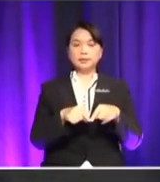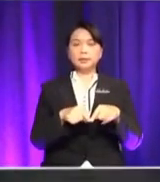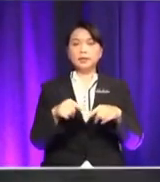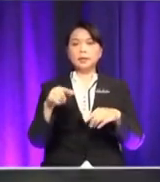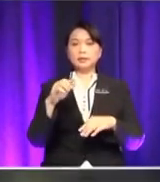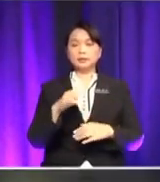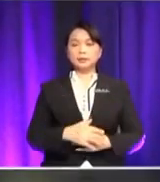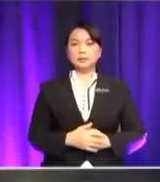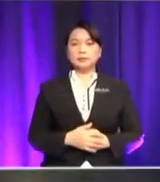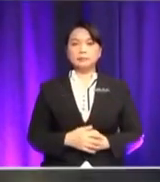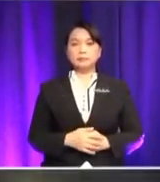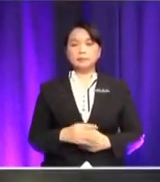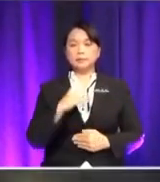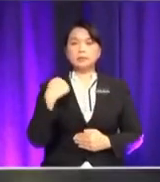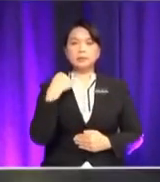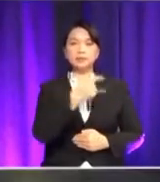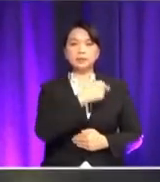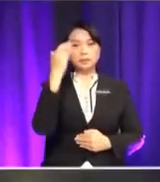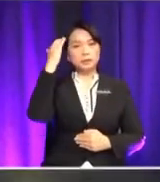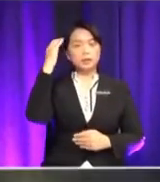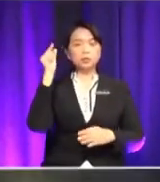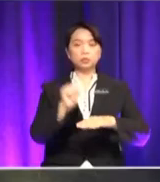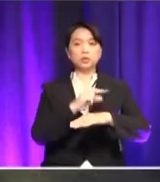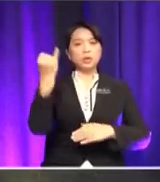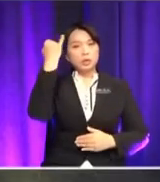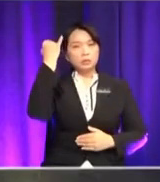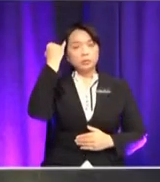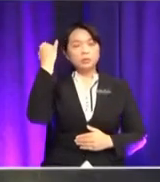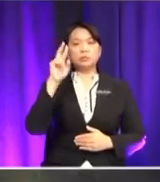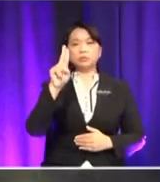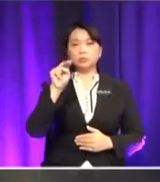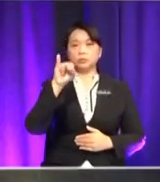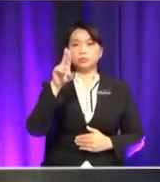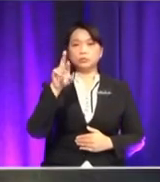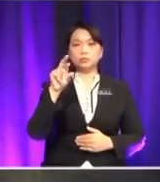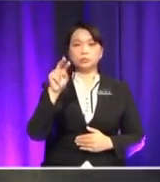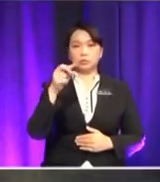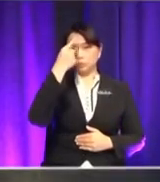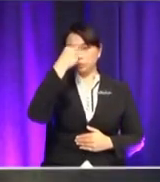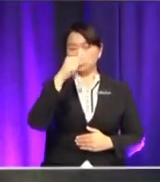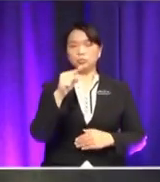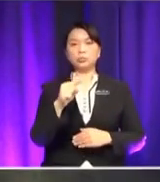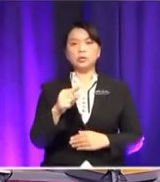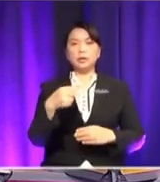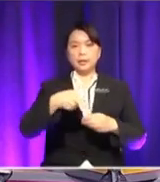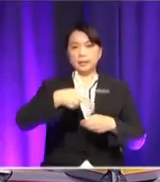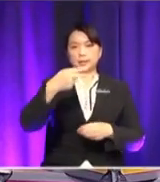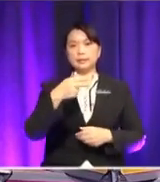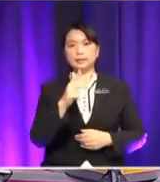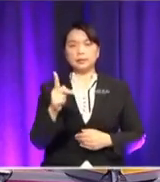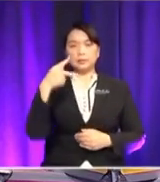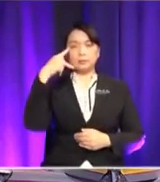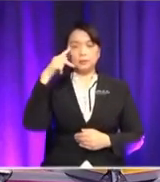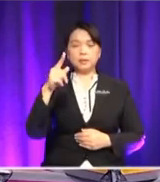dan kita pasti tahu menggunakan konsep ujuran autografi untuk menghasilkan pandangan hadapan dan